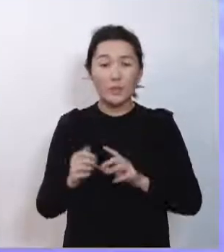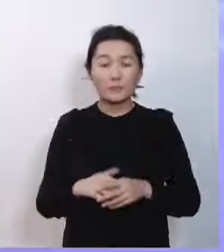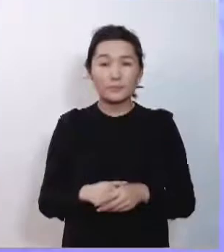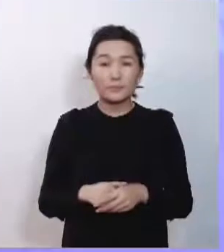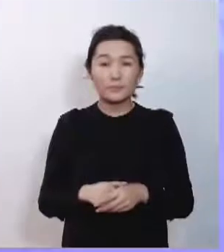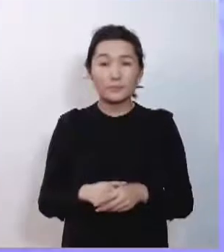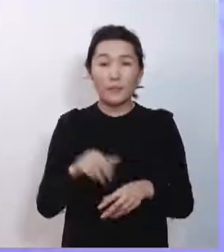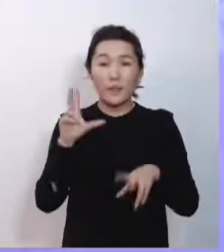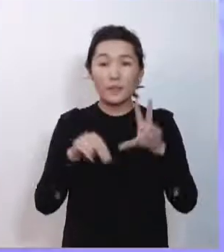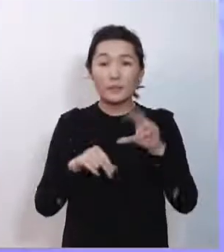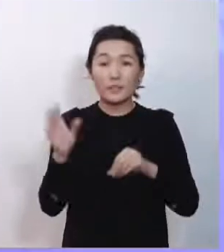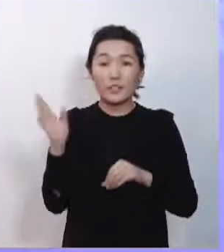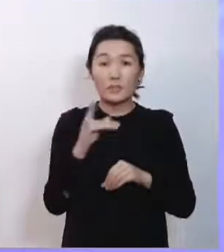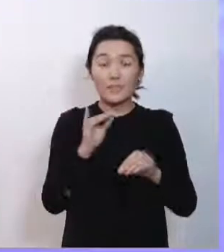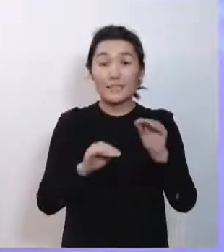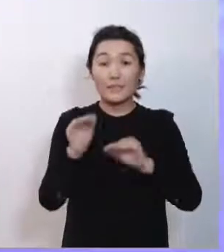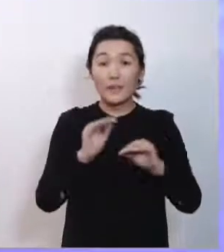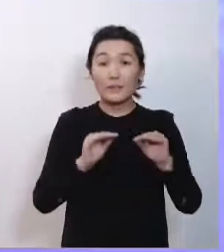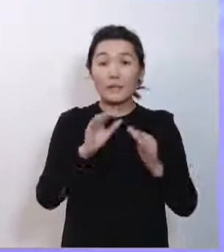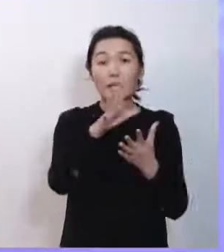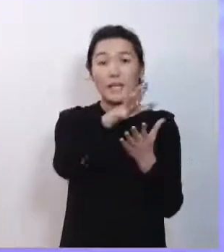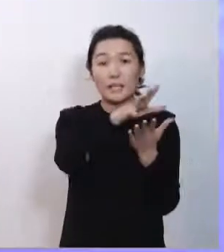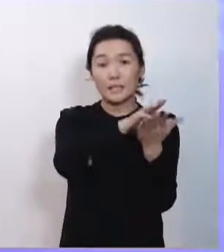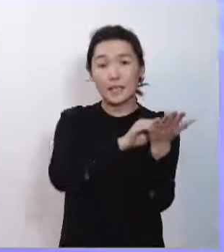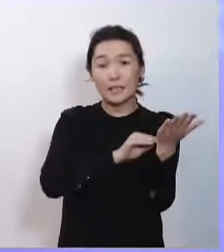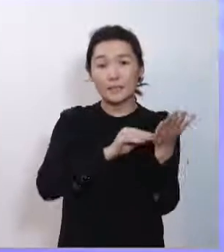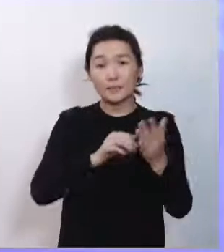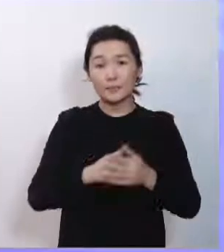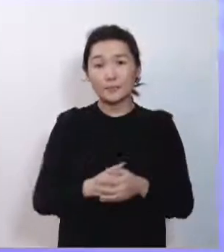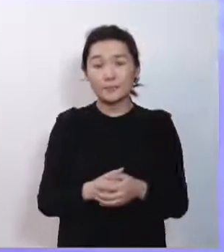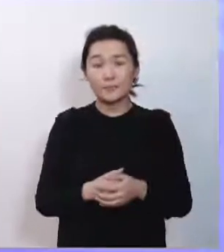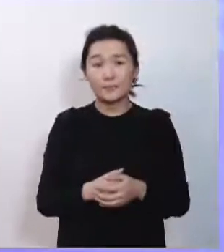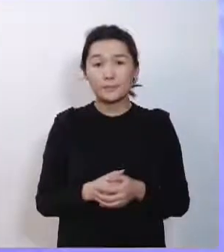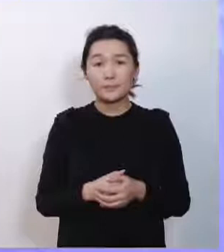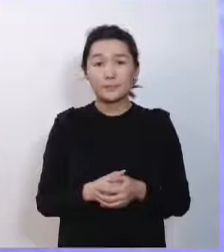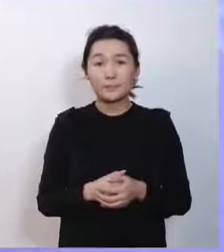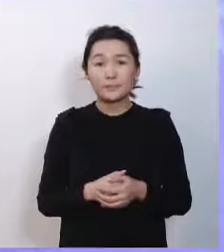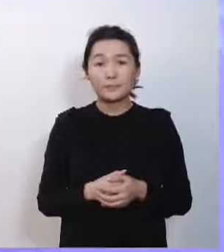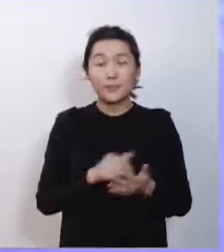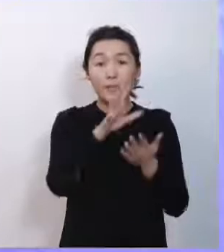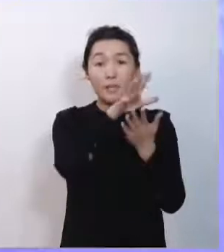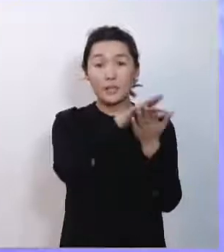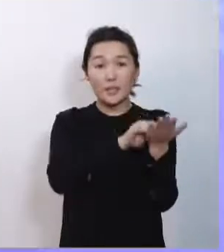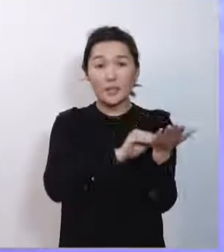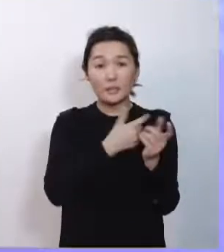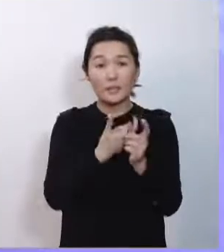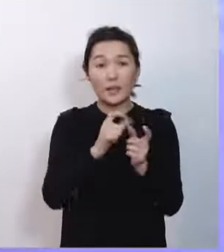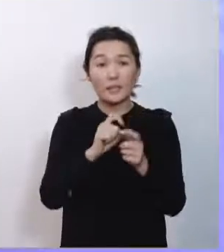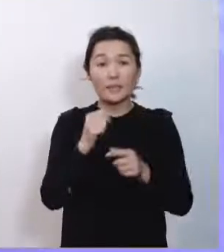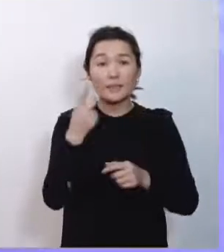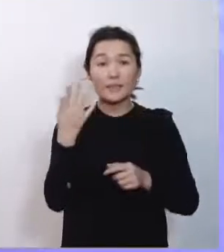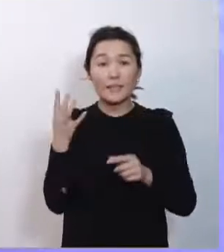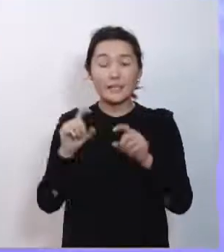Значит, мы составили текст. Текст – это